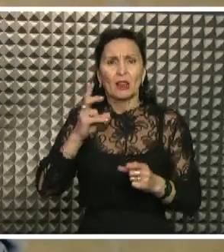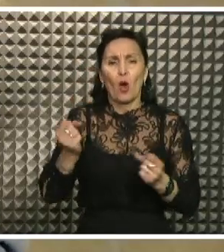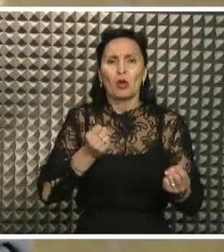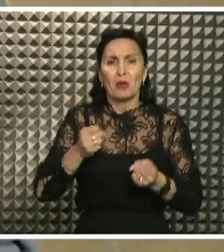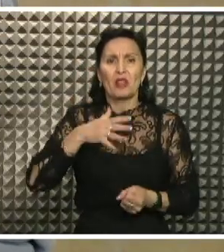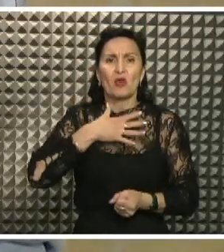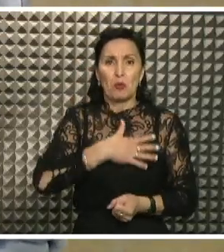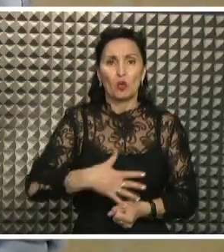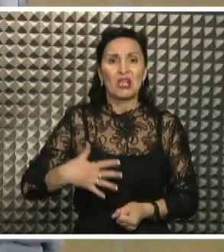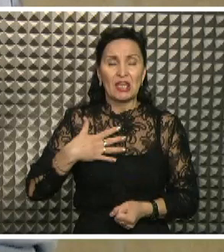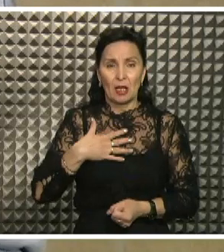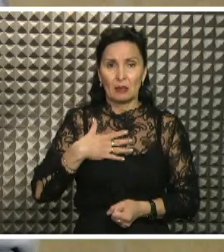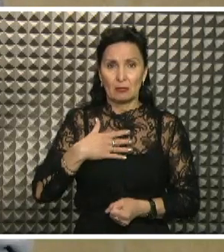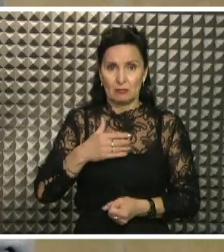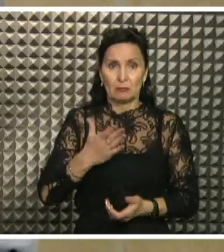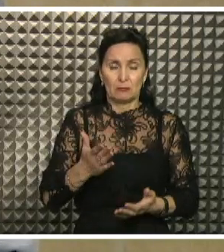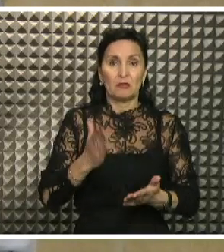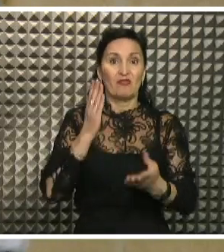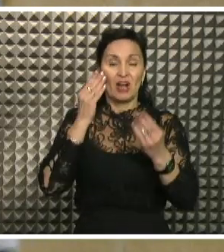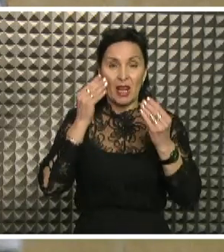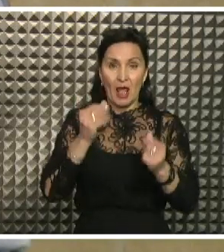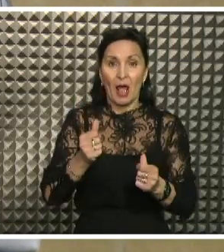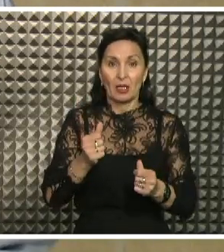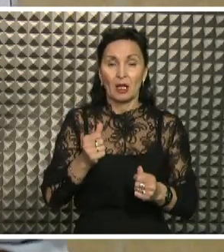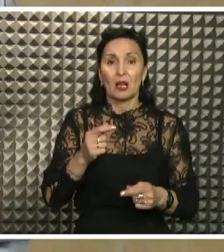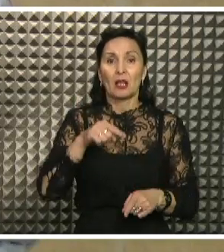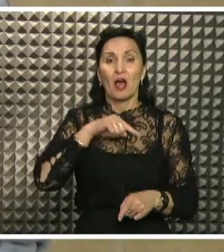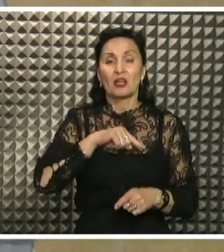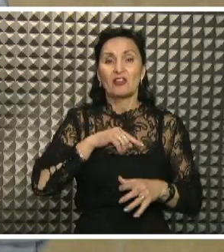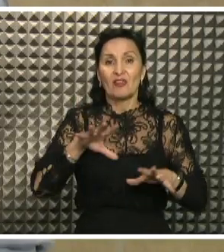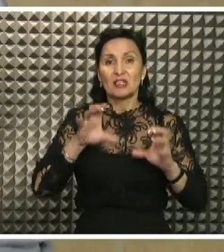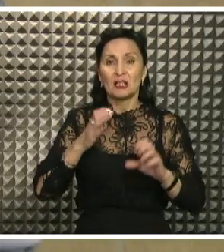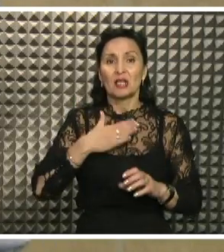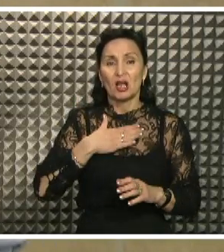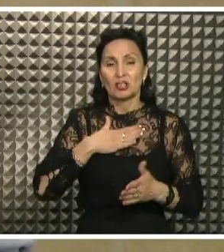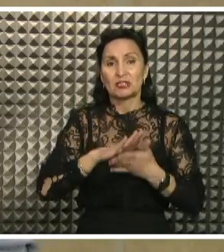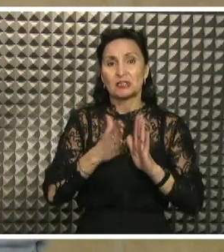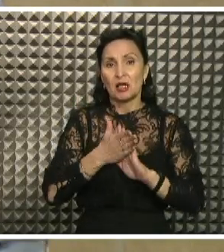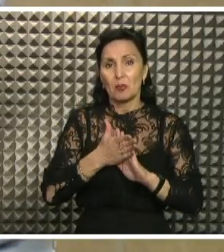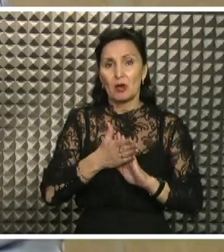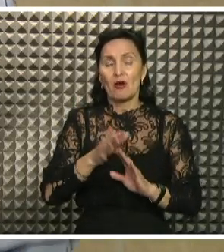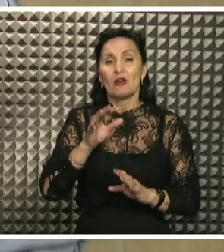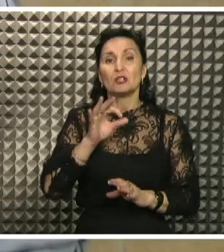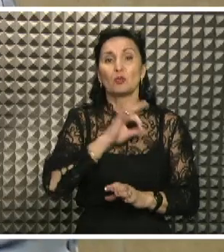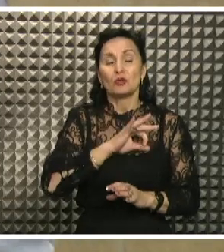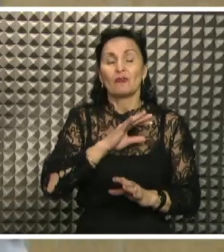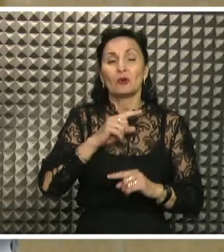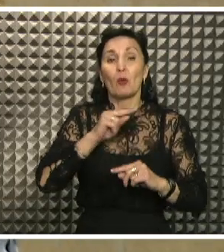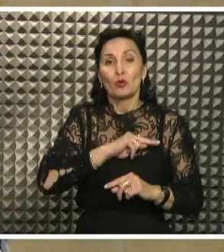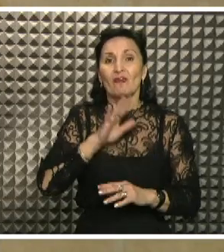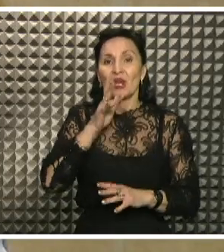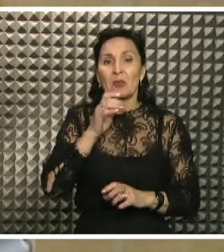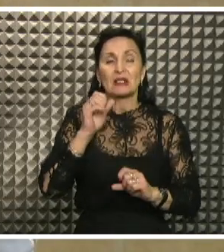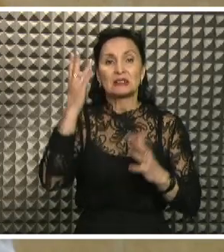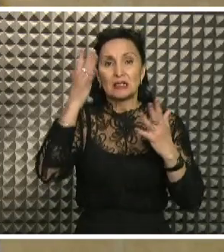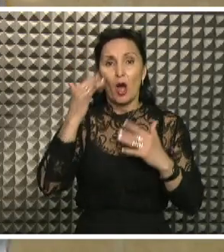А влияет он самым прямым образом. Дело в том, что активация нашей иммунной системы наиболее активно происходит именно во время сна. Во время сна у